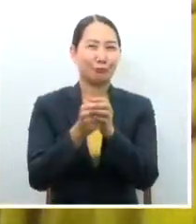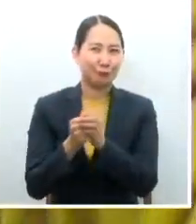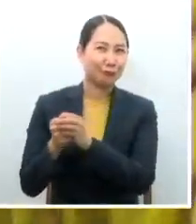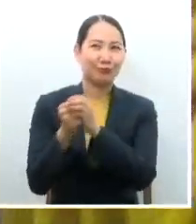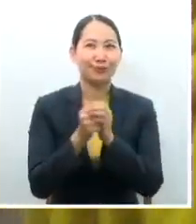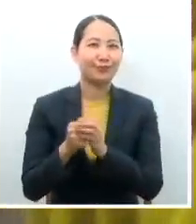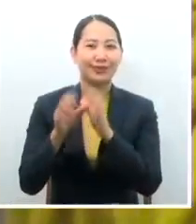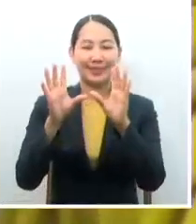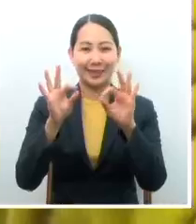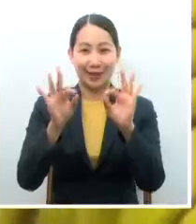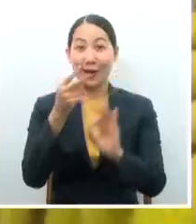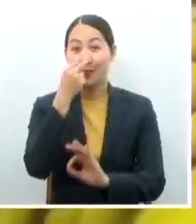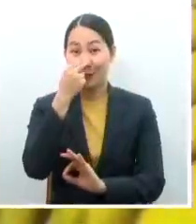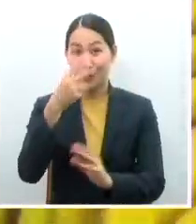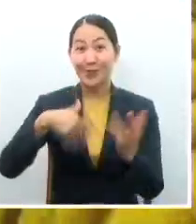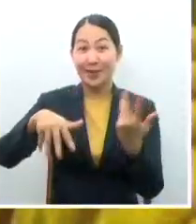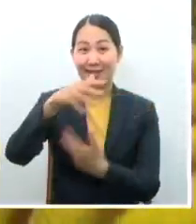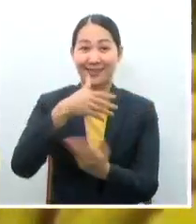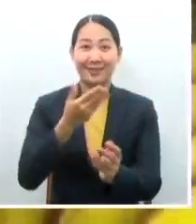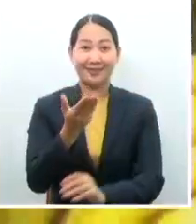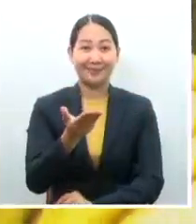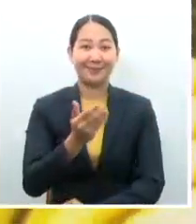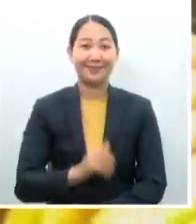กันเลยค่ะ ไปดูกันเลย